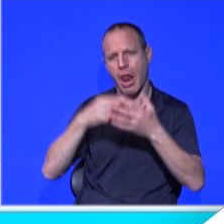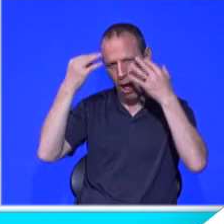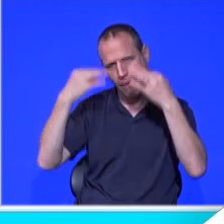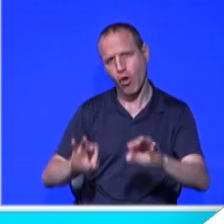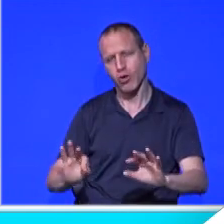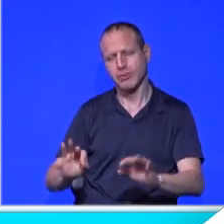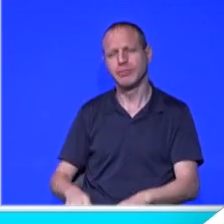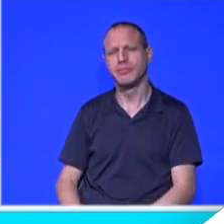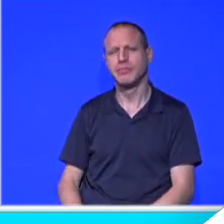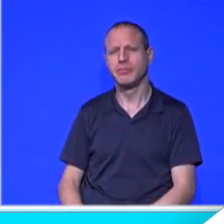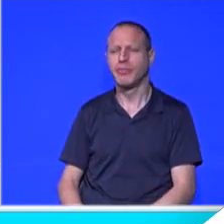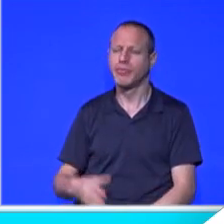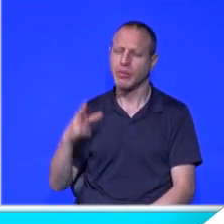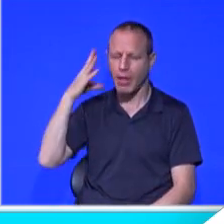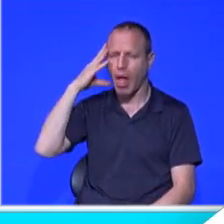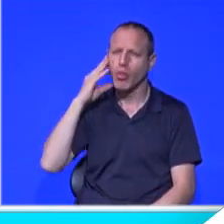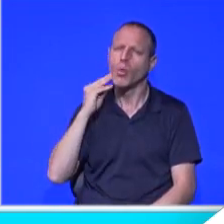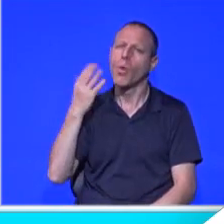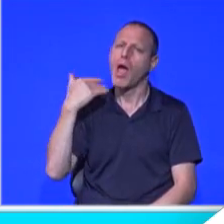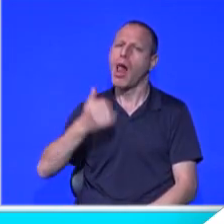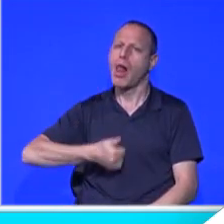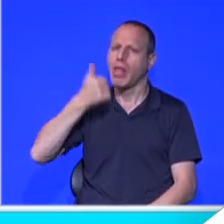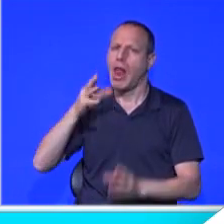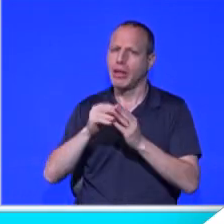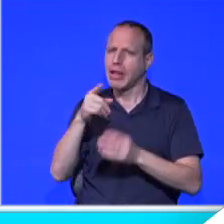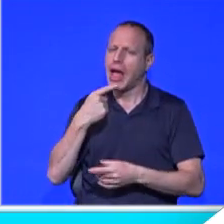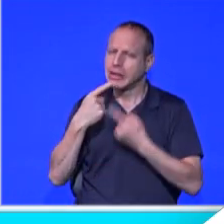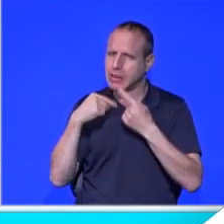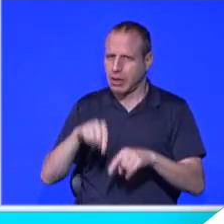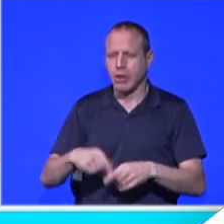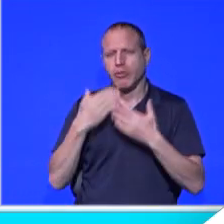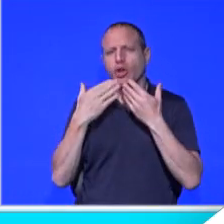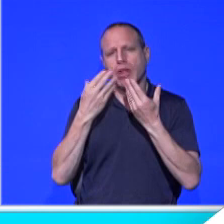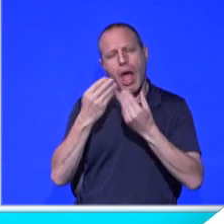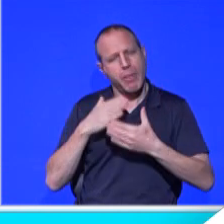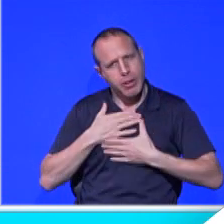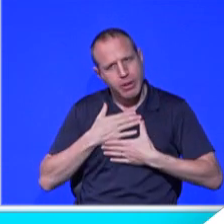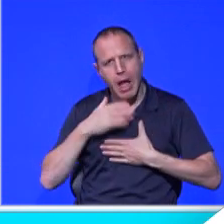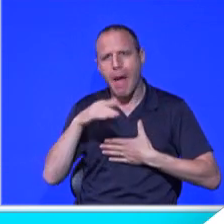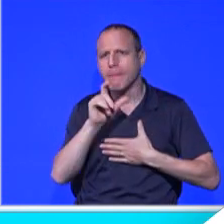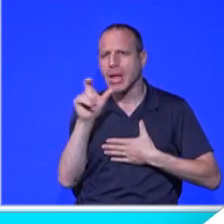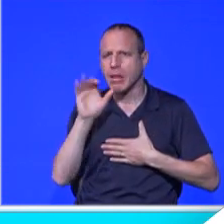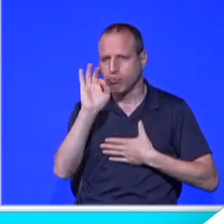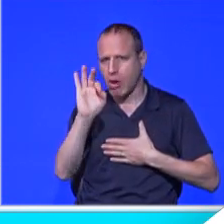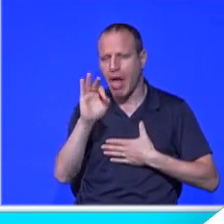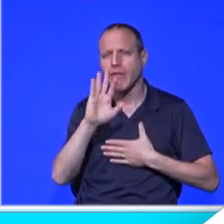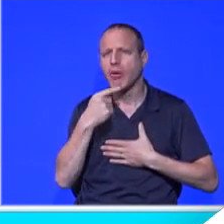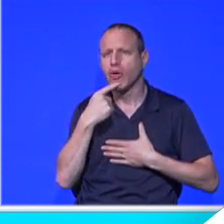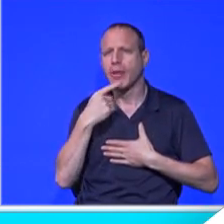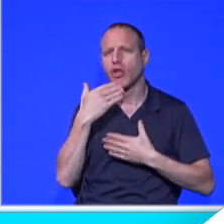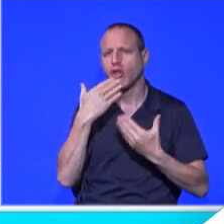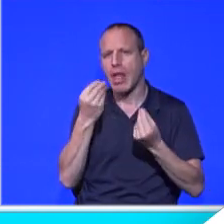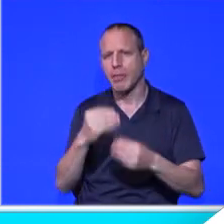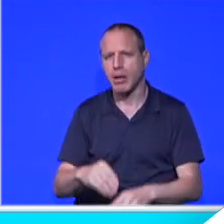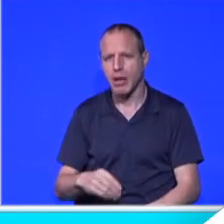כבוד, תענוג היה לנהל איתך את השיח הזה, ותודה רבה לך, גם על המילים שלך ועל מה שאמרת, תודה